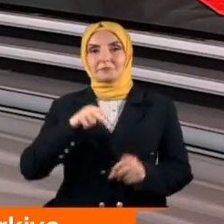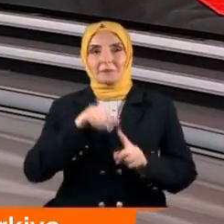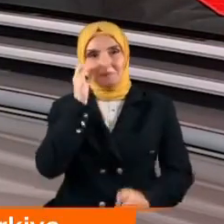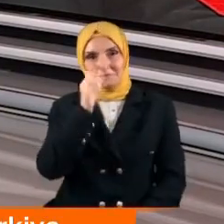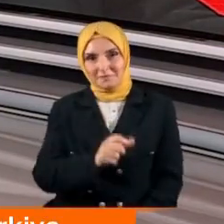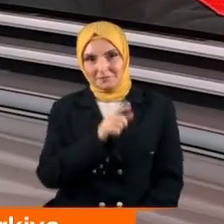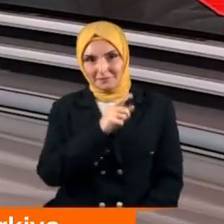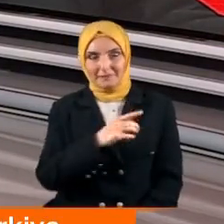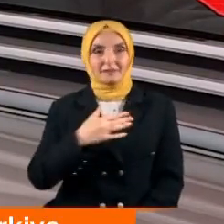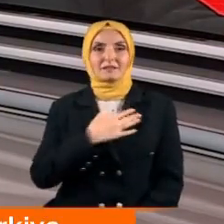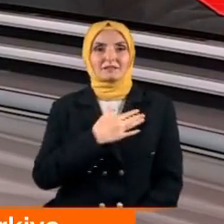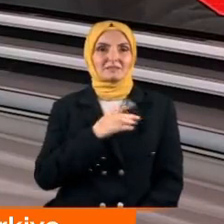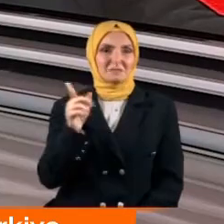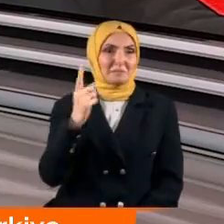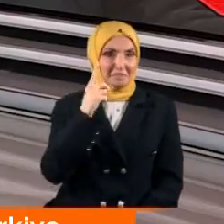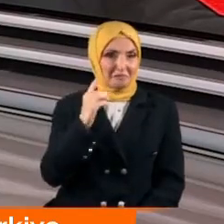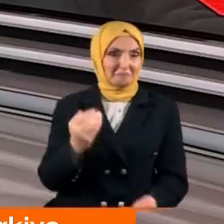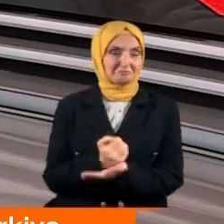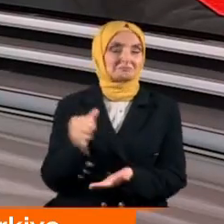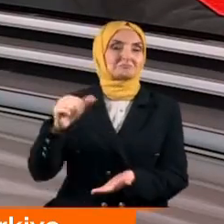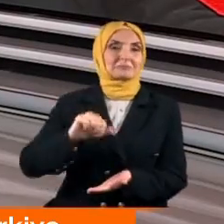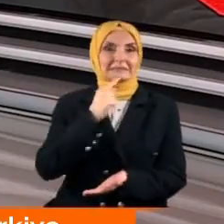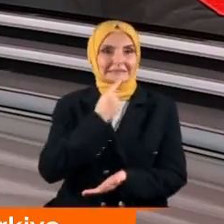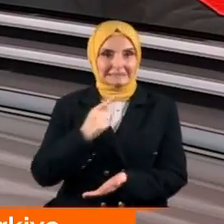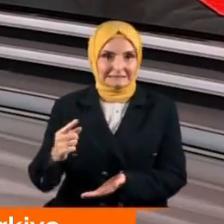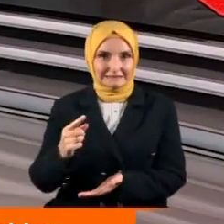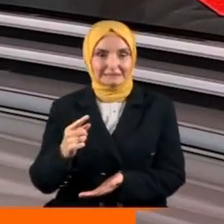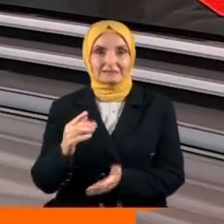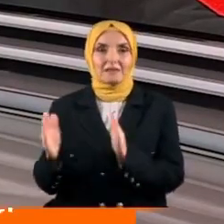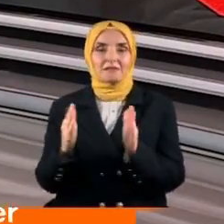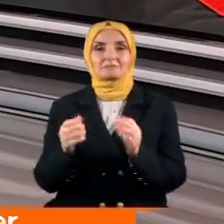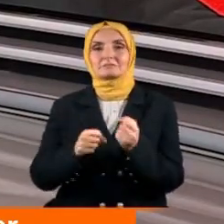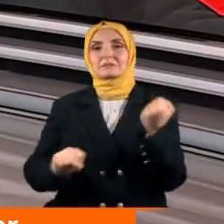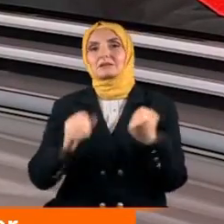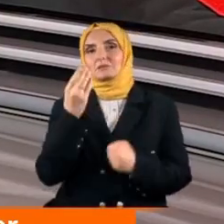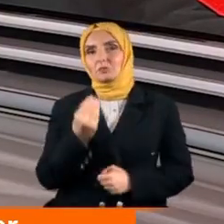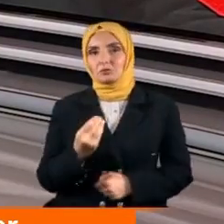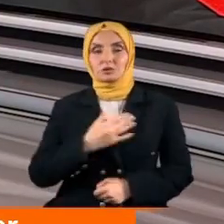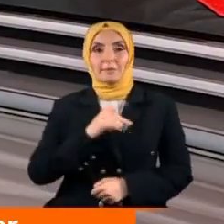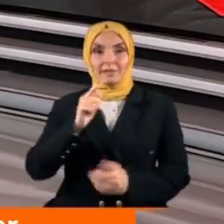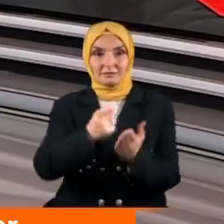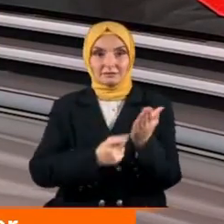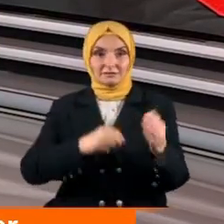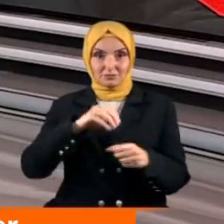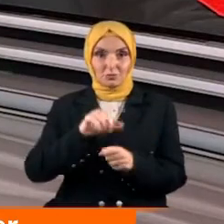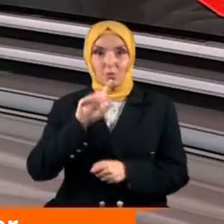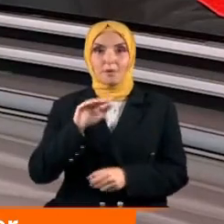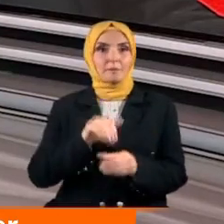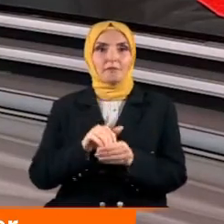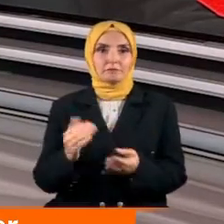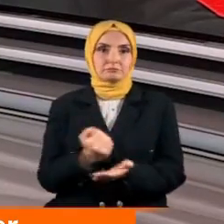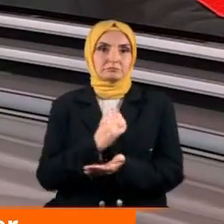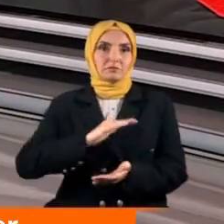kazanamazlar eleştirisi iki partiyi Gerdi CHP listelerinden 15 milletvekili çıkaran Ali babacan'a Gürsel Tekin çok